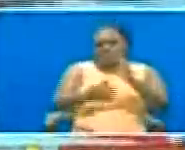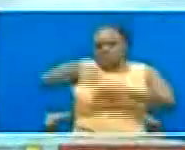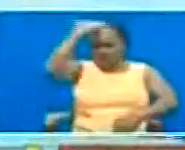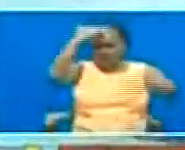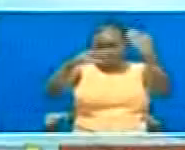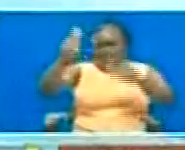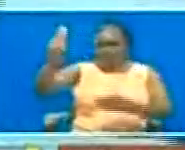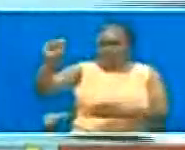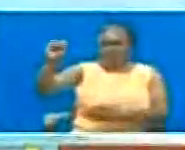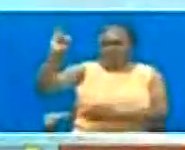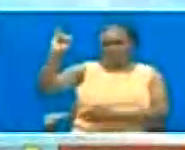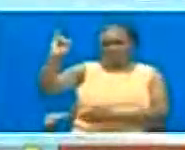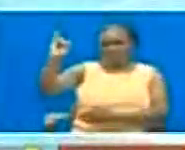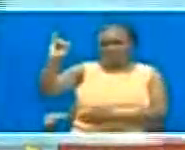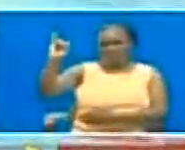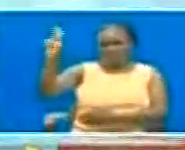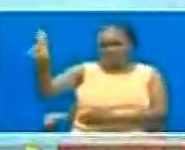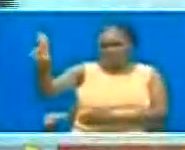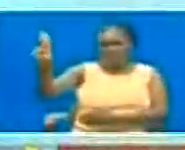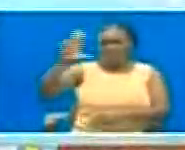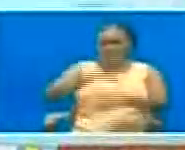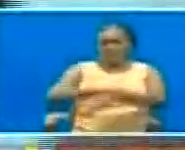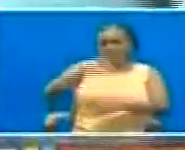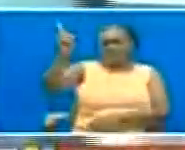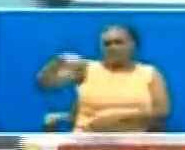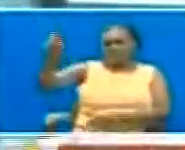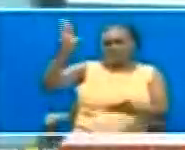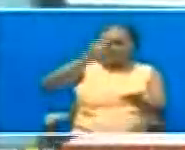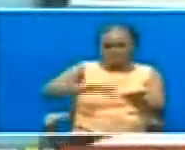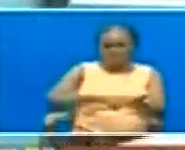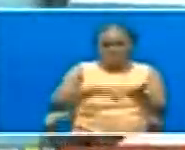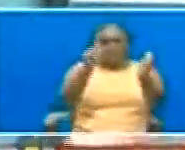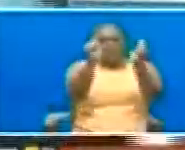cha USIU Nigel Nindo alitoa ubingwa kwa kuandikisha muda wa dakika